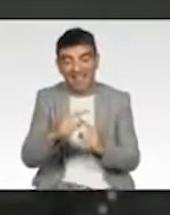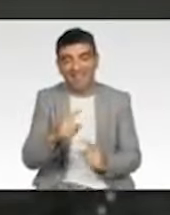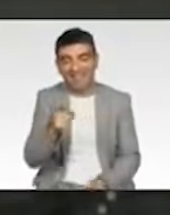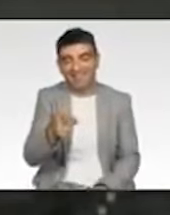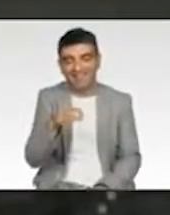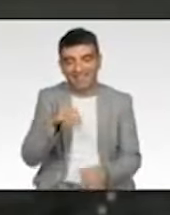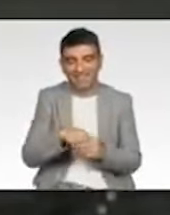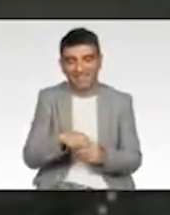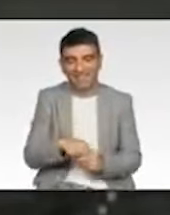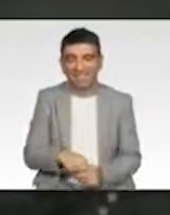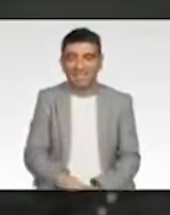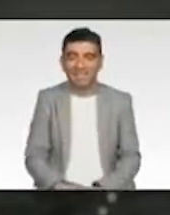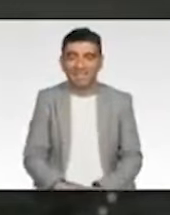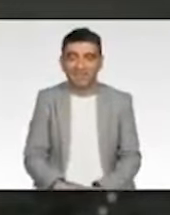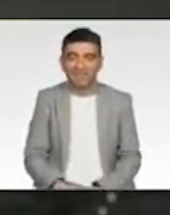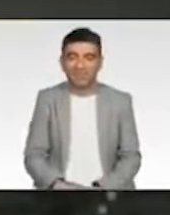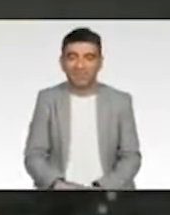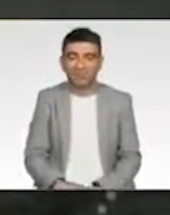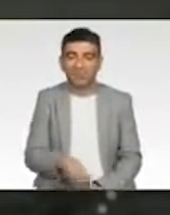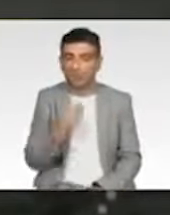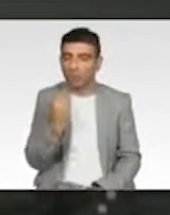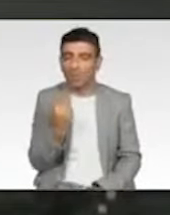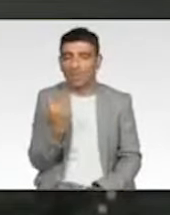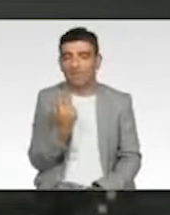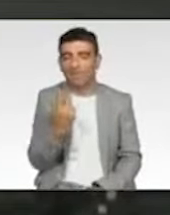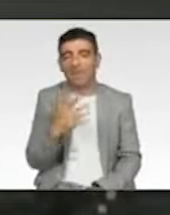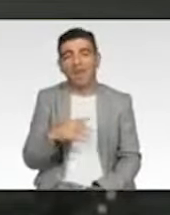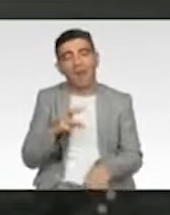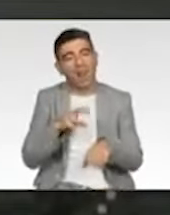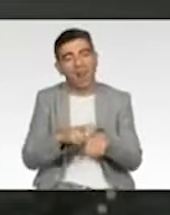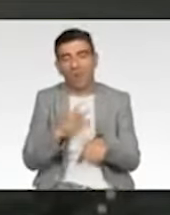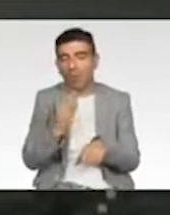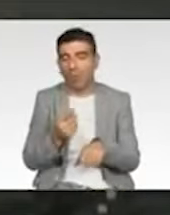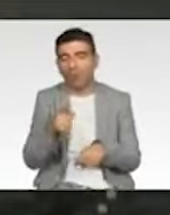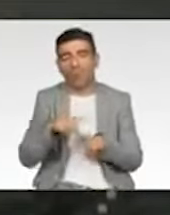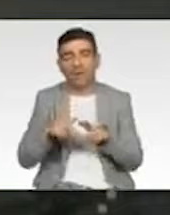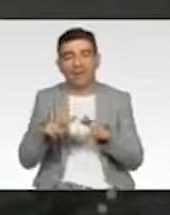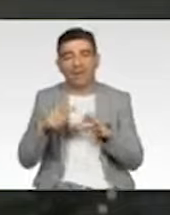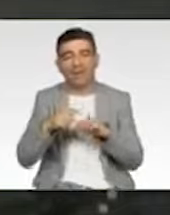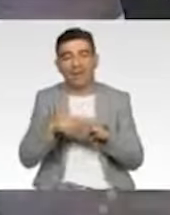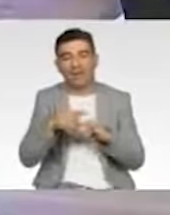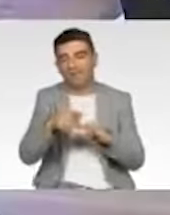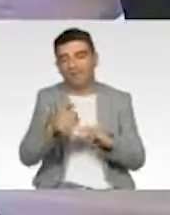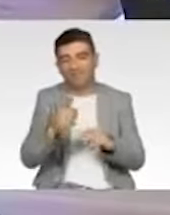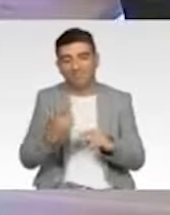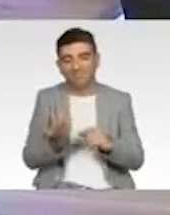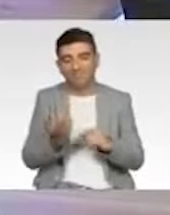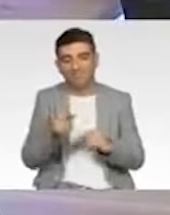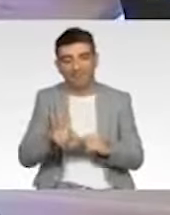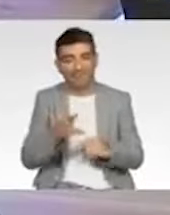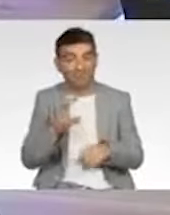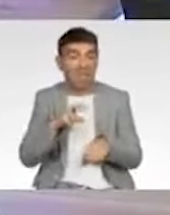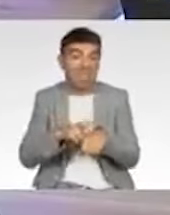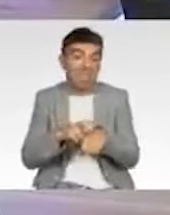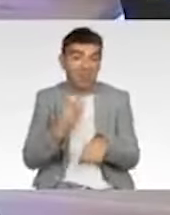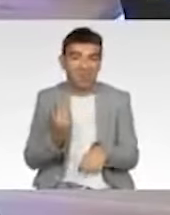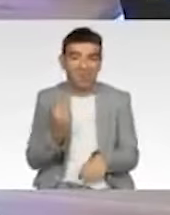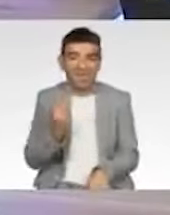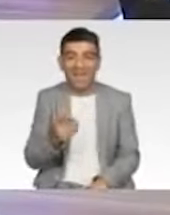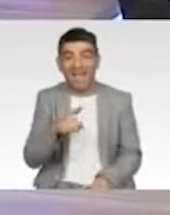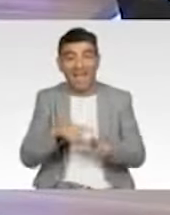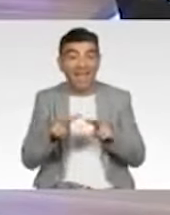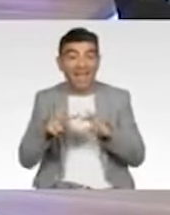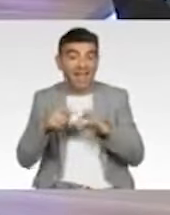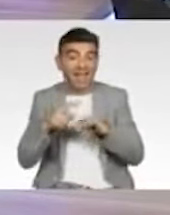Evet. Eller evet. Titriyordu şimdi. Güzel güzel bir hem anı oldu hem ya. De Emrah. Ya hele de kayıt Emrah'dan. Kayıt altına alındı falan değil mi? Emrah'dan